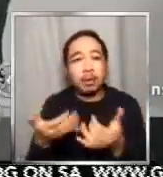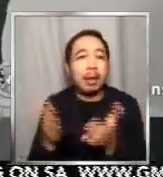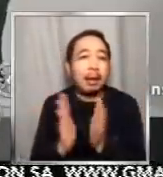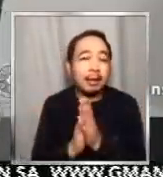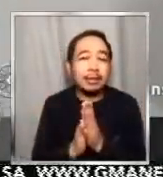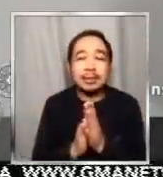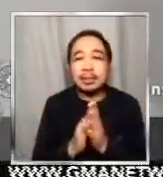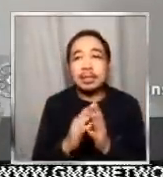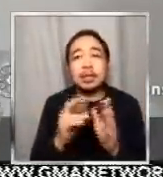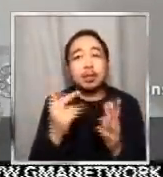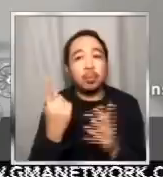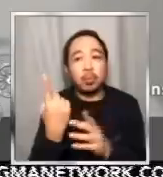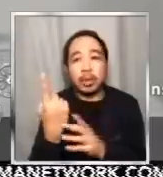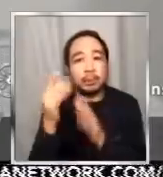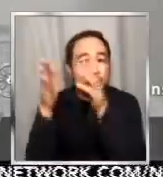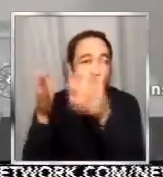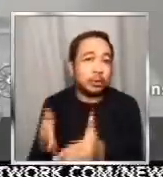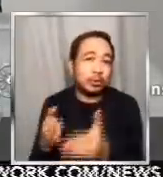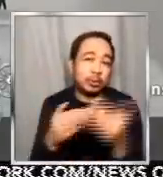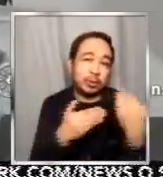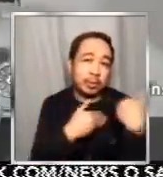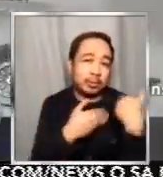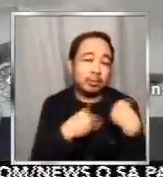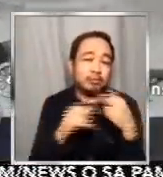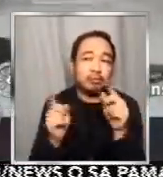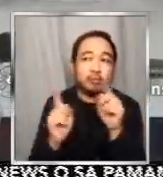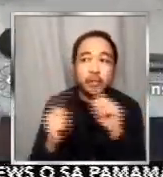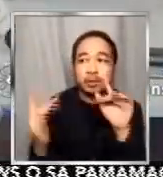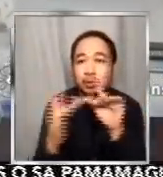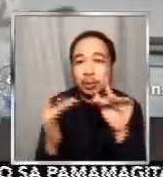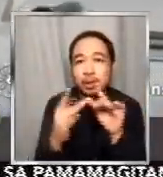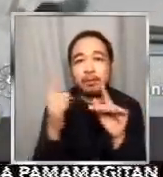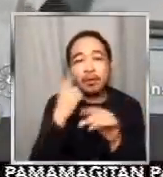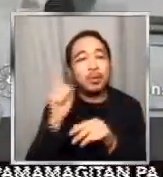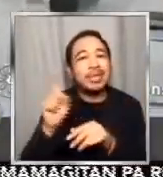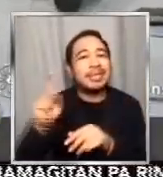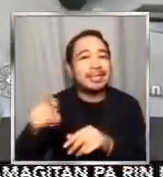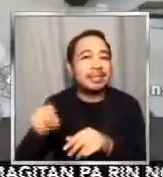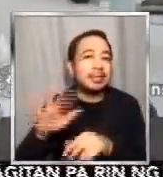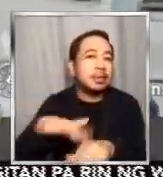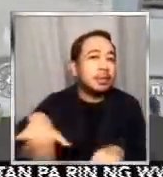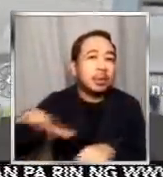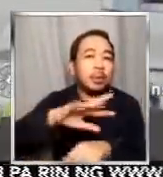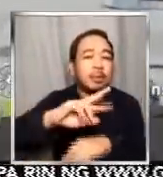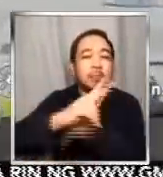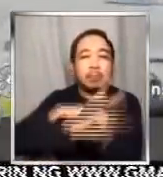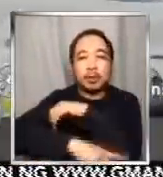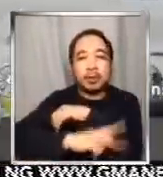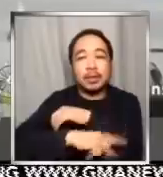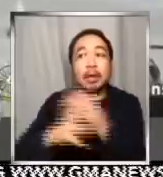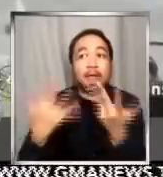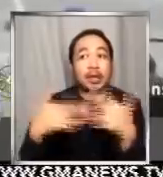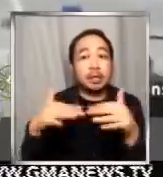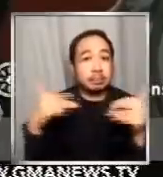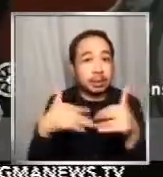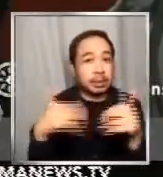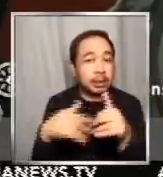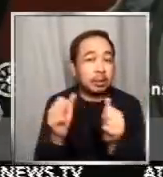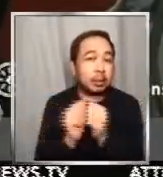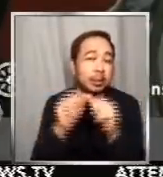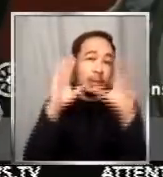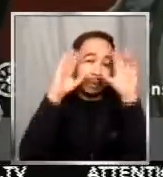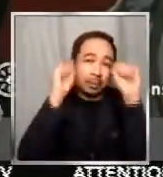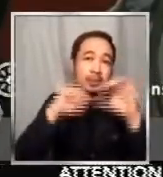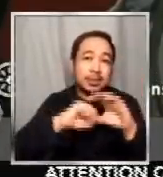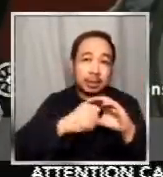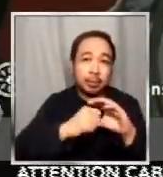point person na kakausapin para sa pangangailangan ng probinsya. Sa pagtatapos ng situation briefing sa Pangulo sa Camarines Sur, nauwi